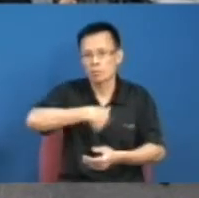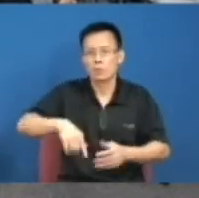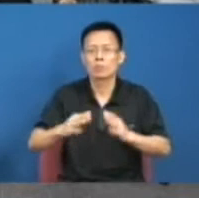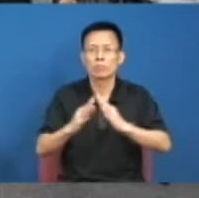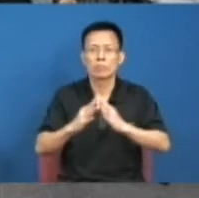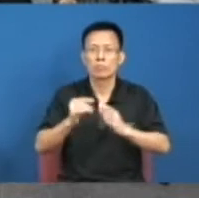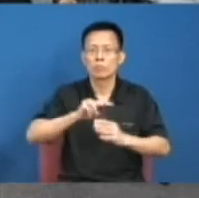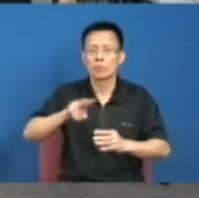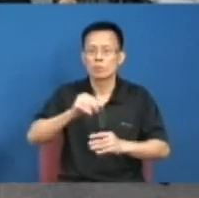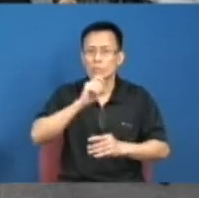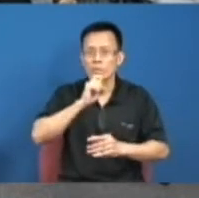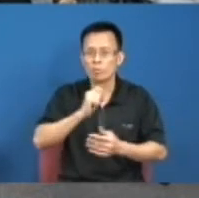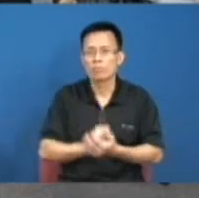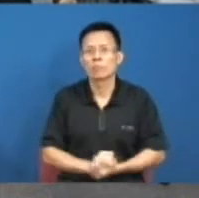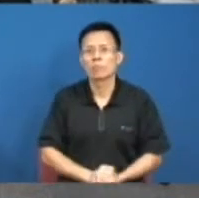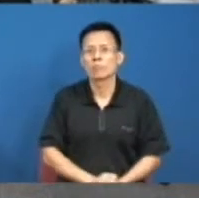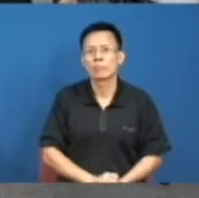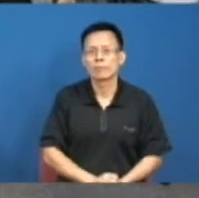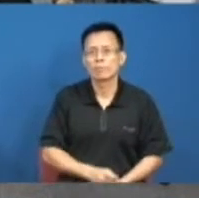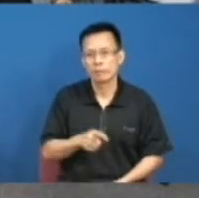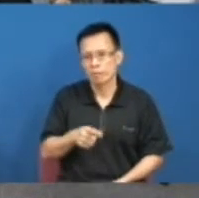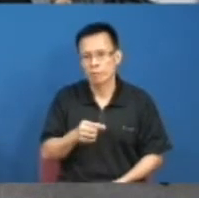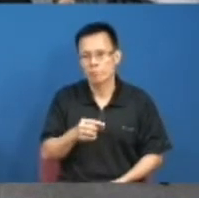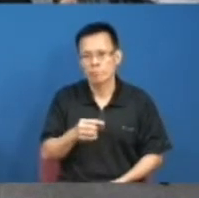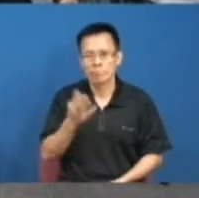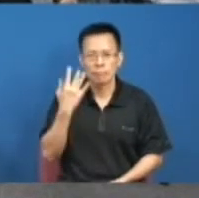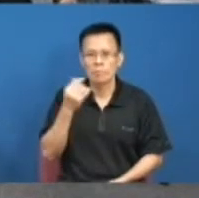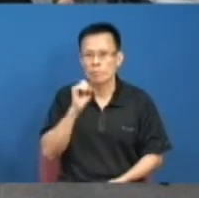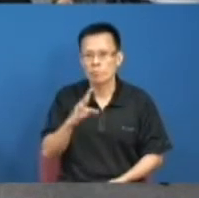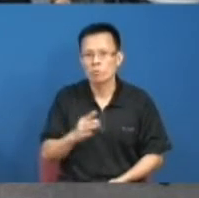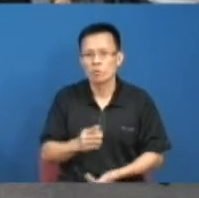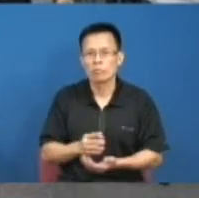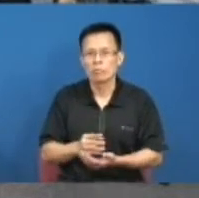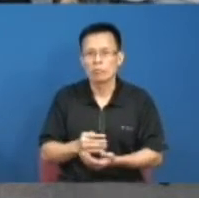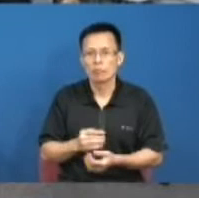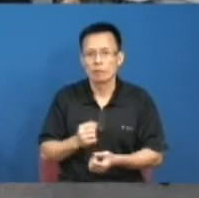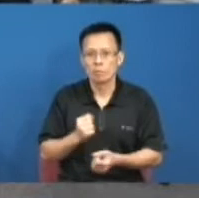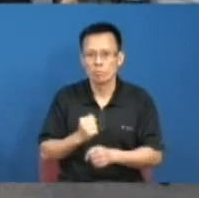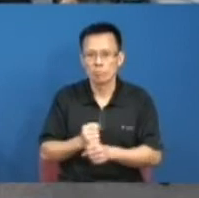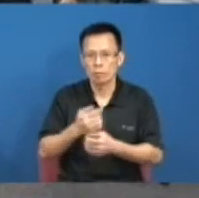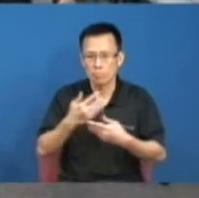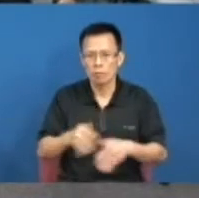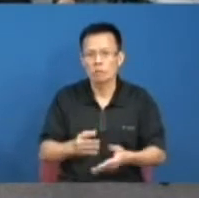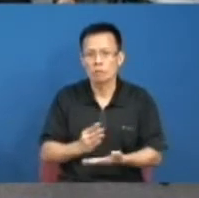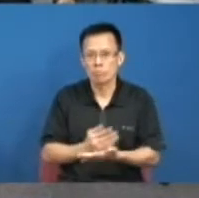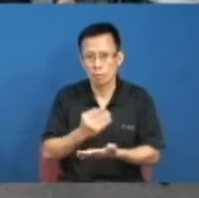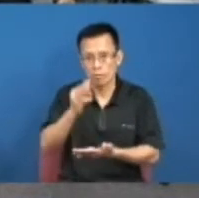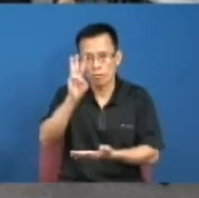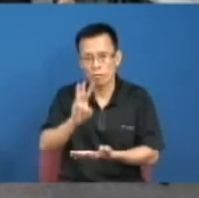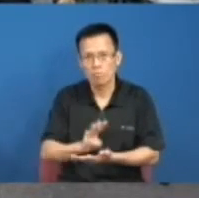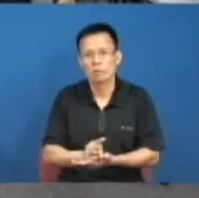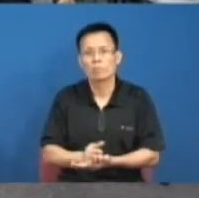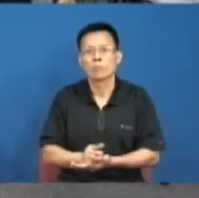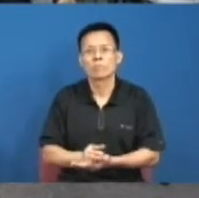嚇。 呢、這個你講所講嘅係試做完之後試水係咪？ 嗯，係啊，做完之後試水。 實